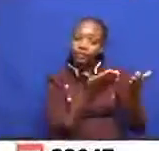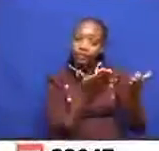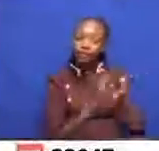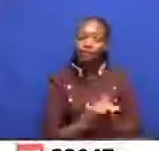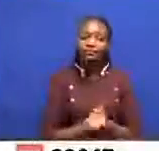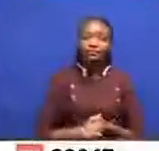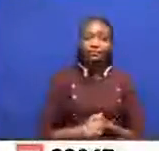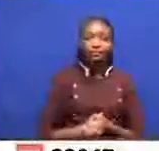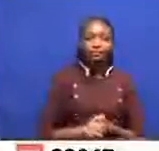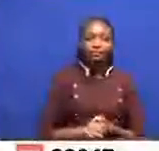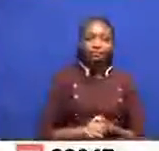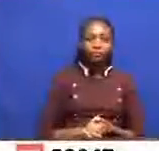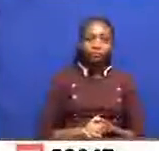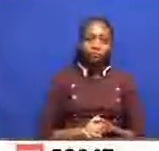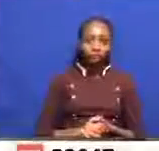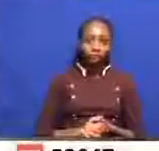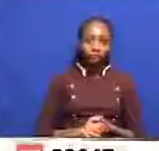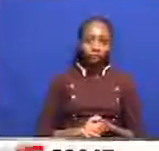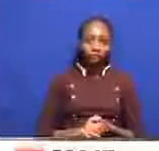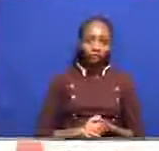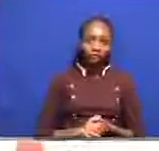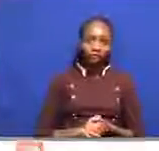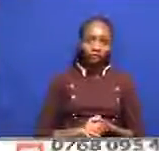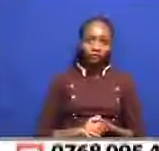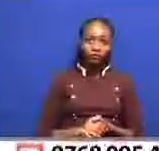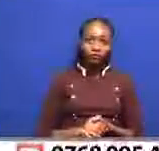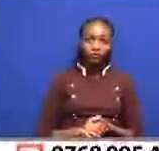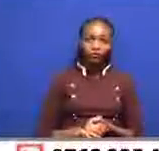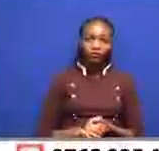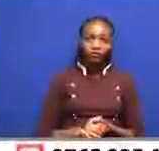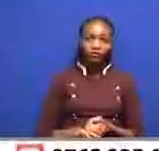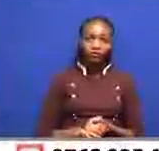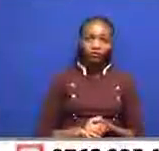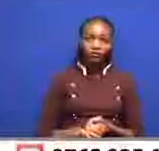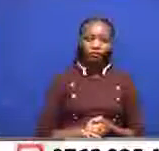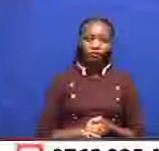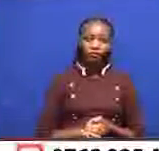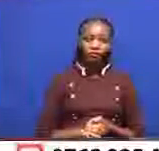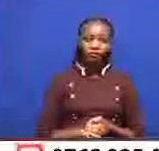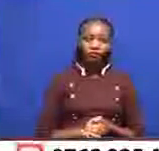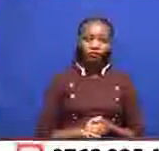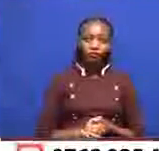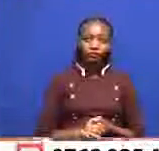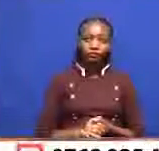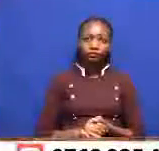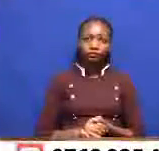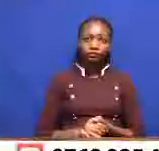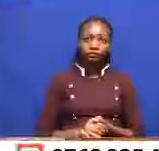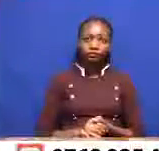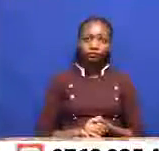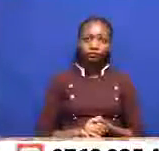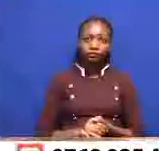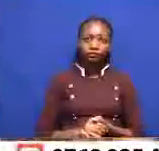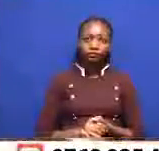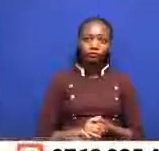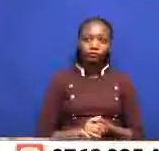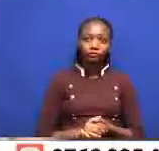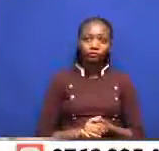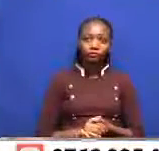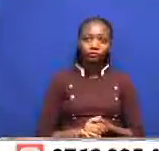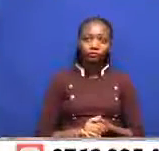ya Bungoma nikiripotia TV 47 na mimi ni Mike Kagwa.